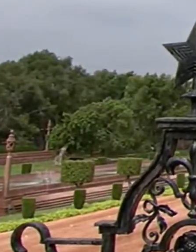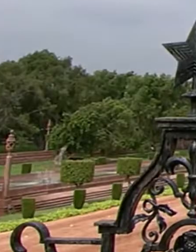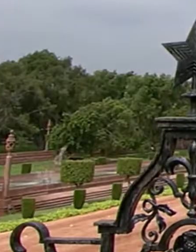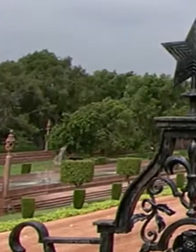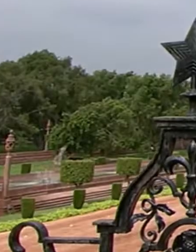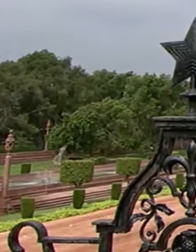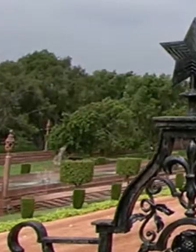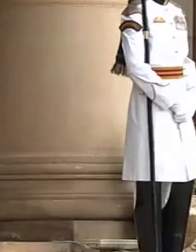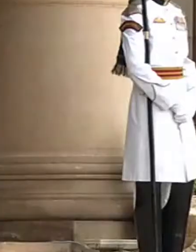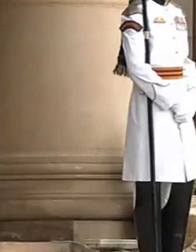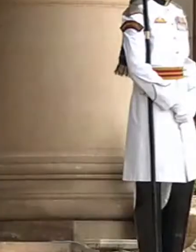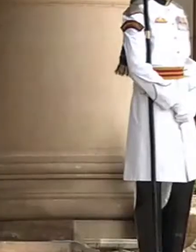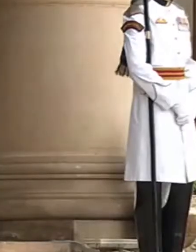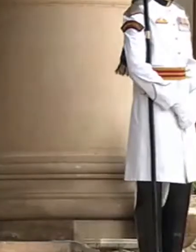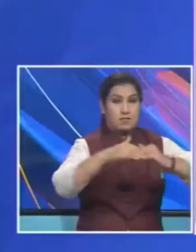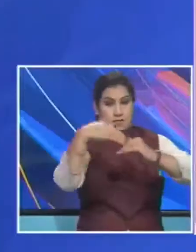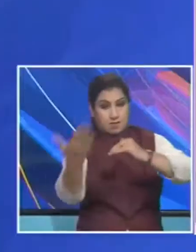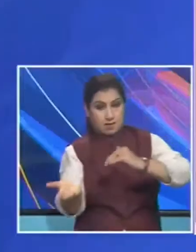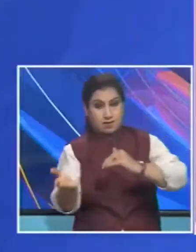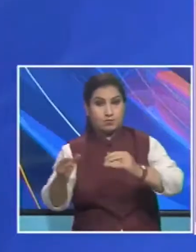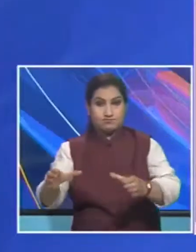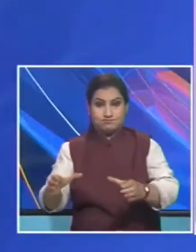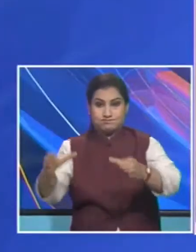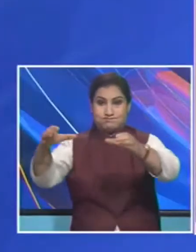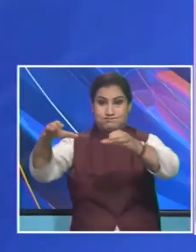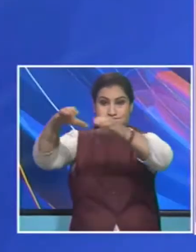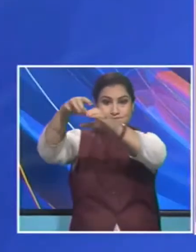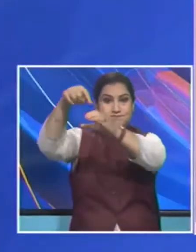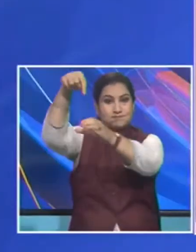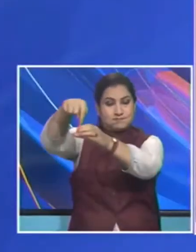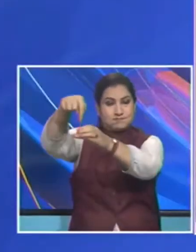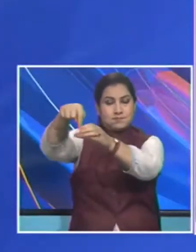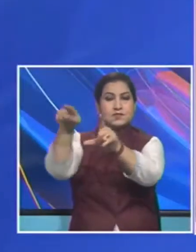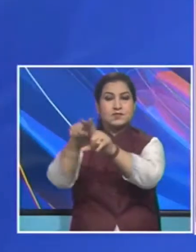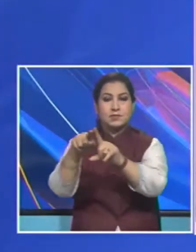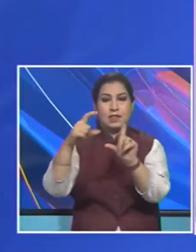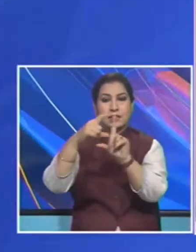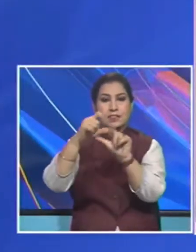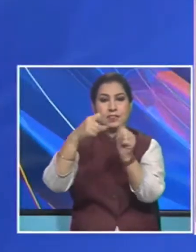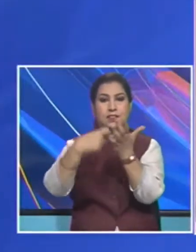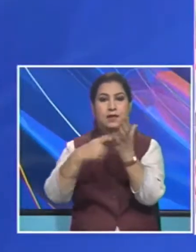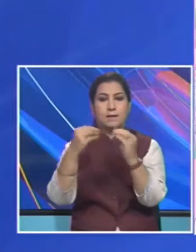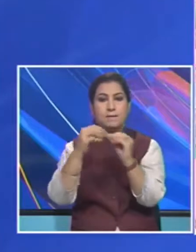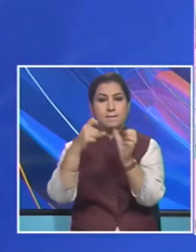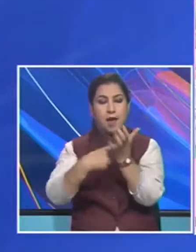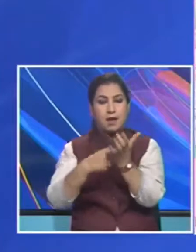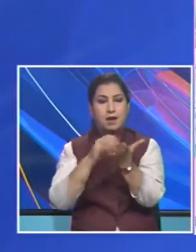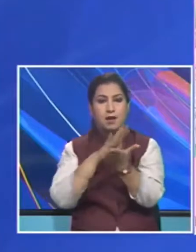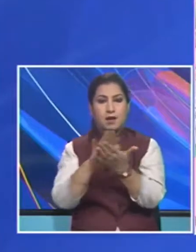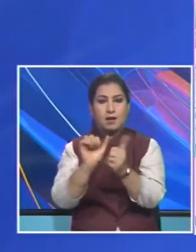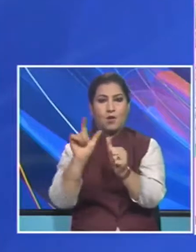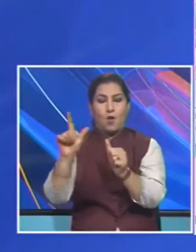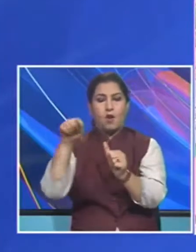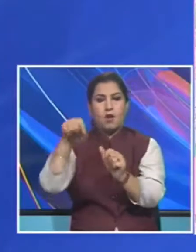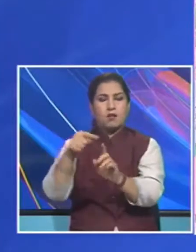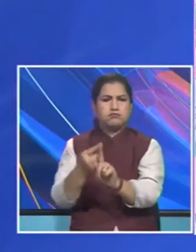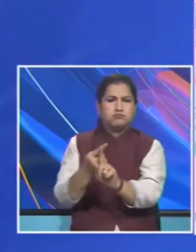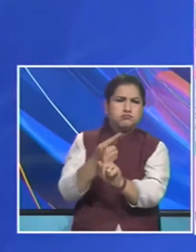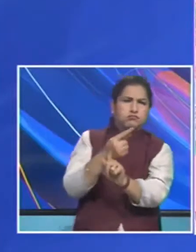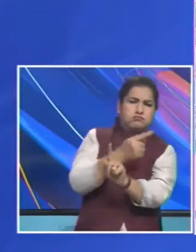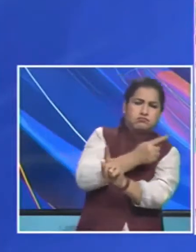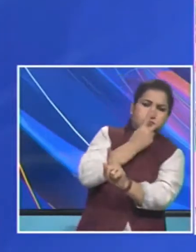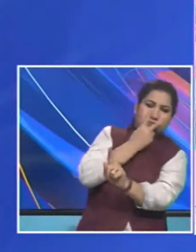प्रांगण के ठीक सामने जो गुंबद है वही दरबार हॉल का गुंबद, जो दूर से ही राष्ट्रपति भवन